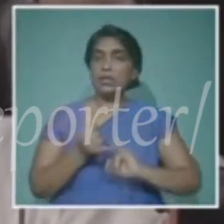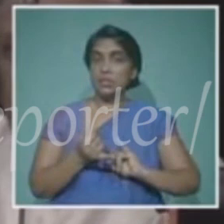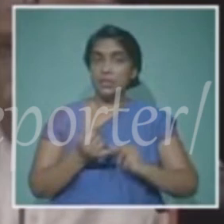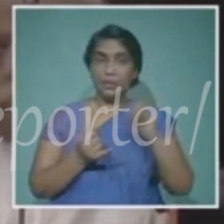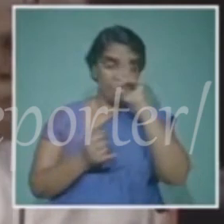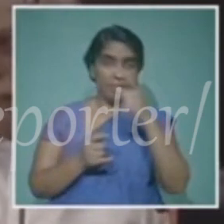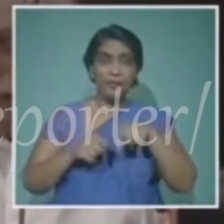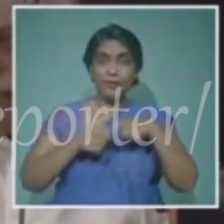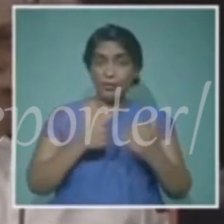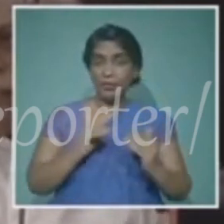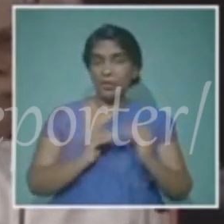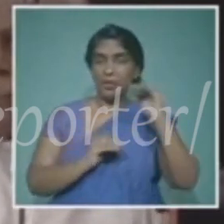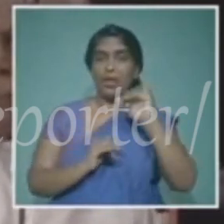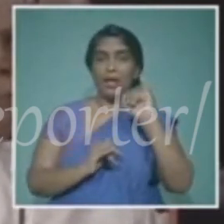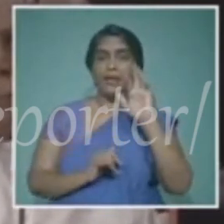මාසේ උද්ධමනය